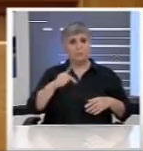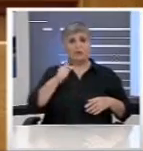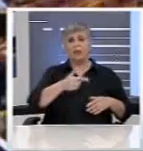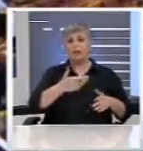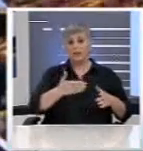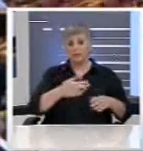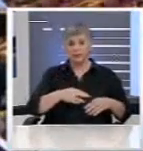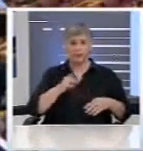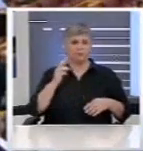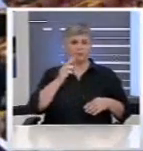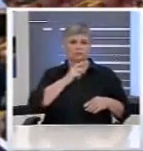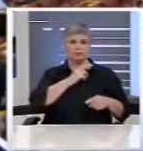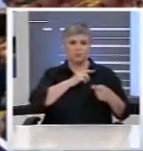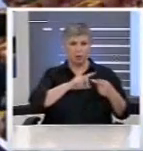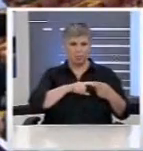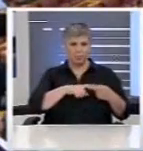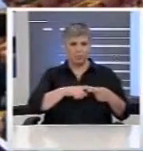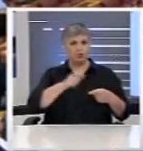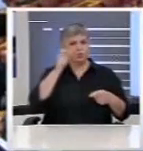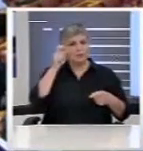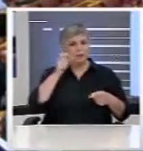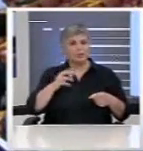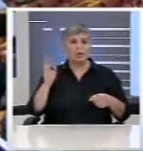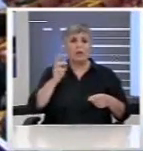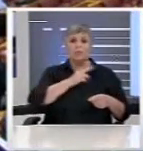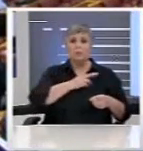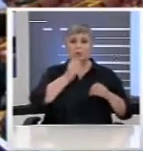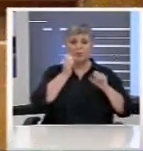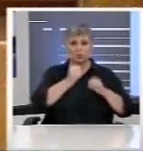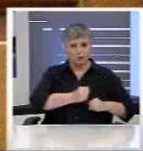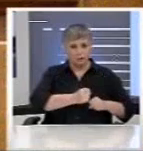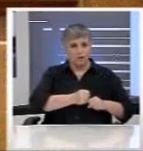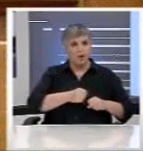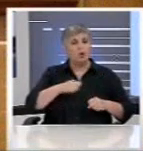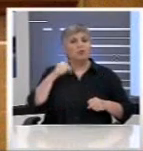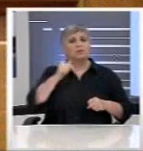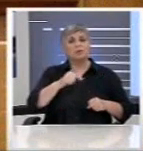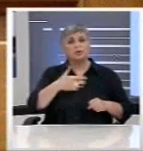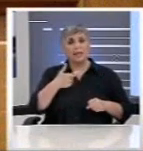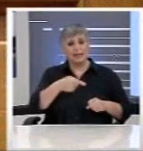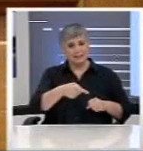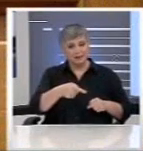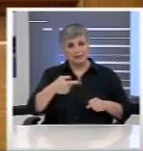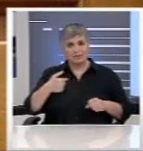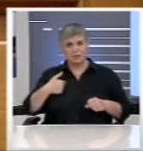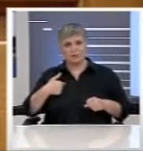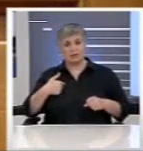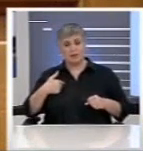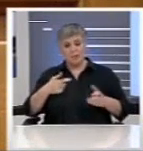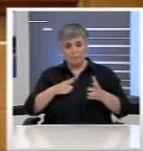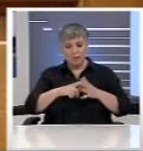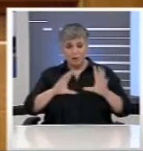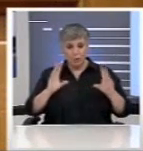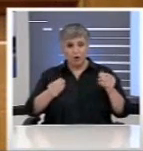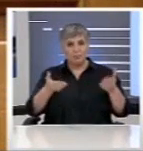Σαμαρά, είχατε 65 δισεκατομμύρια ευρώ σε μέτρα, και το πώς εμείς καταφέραμε